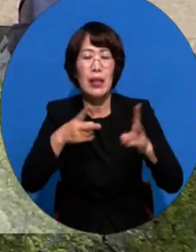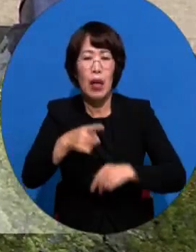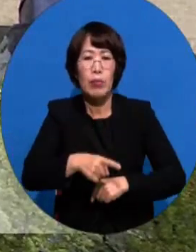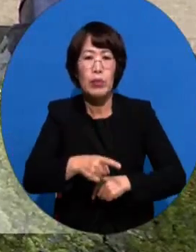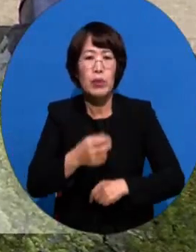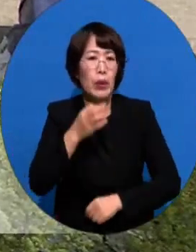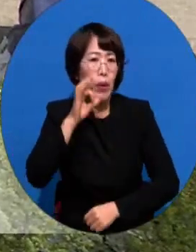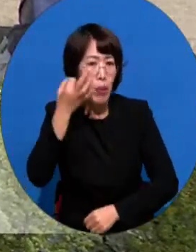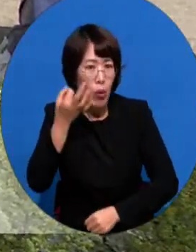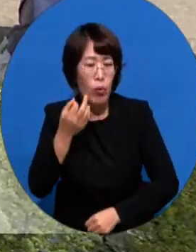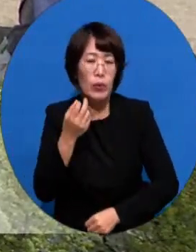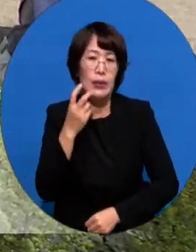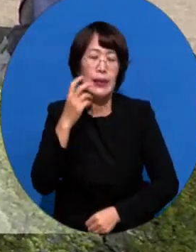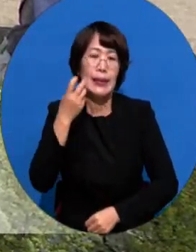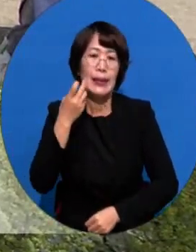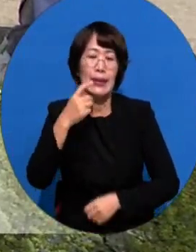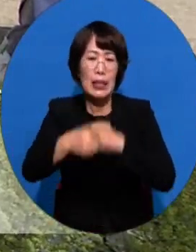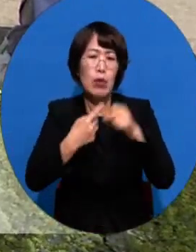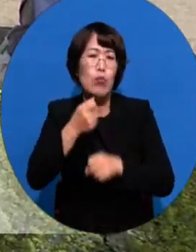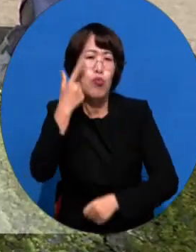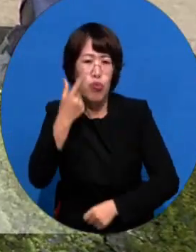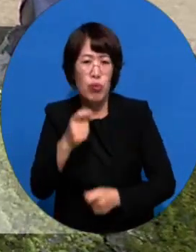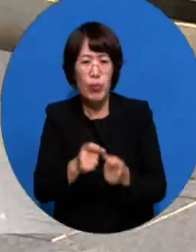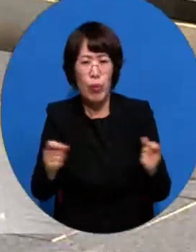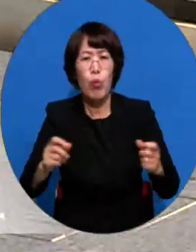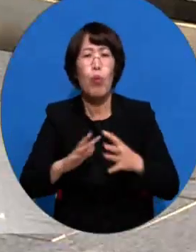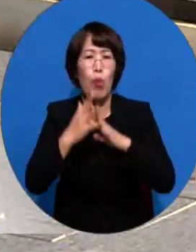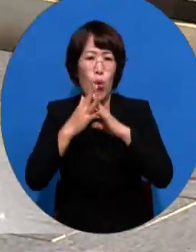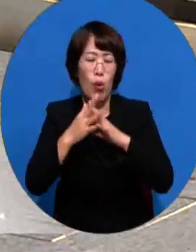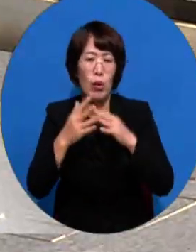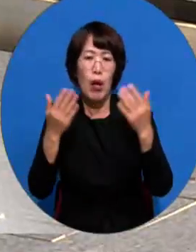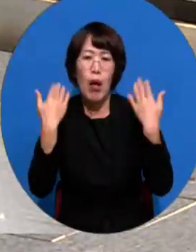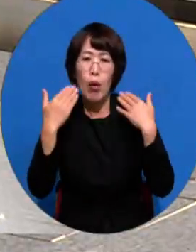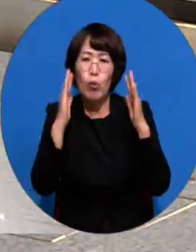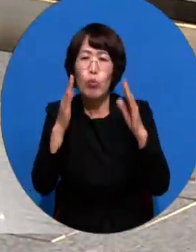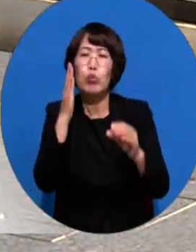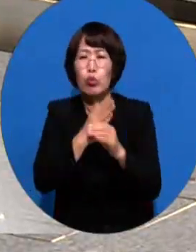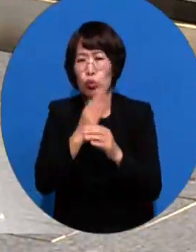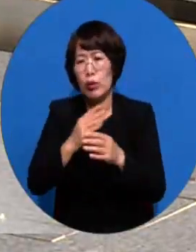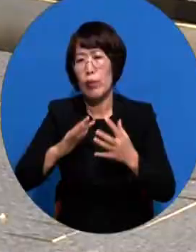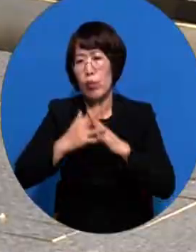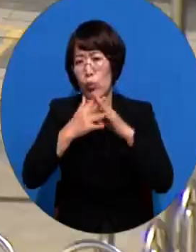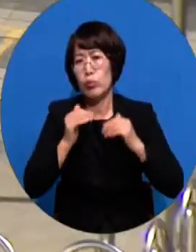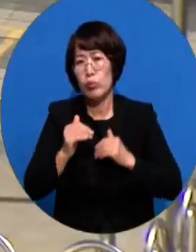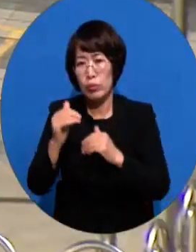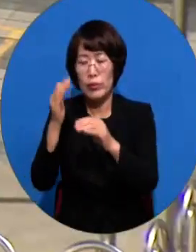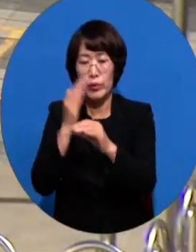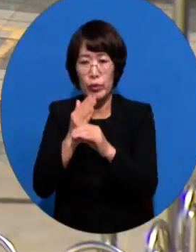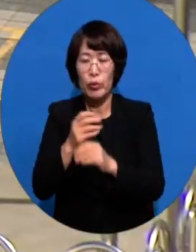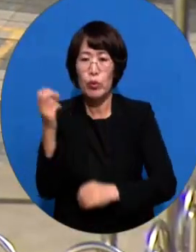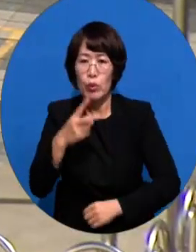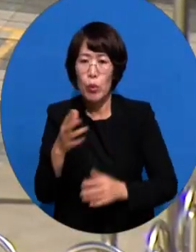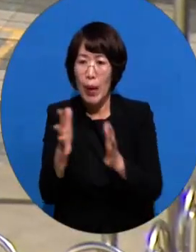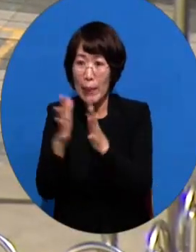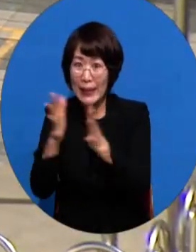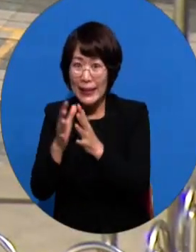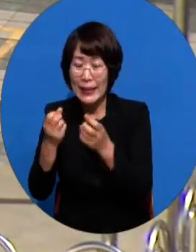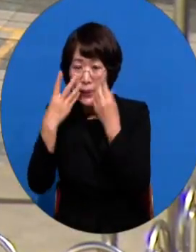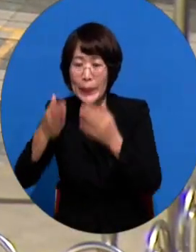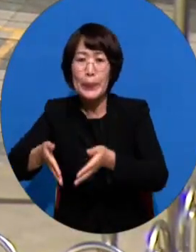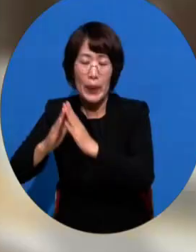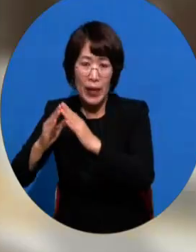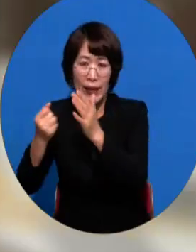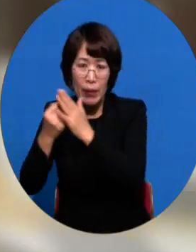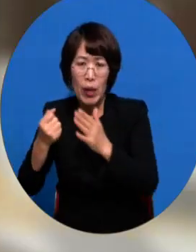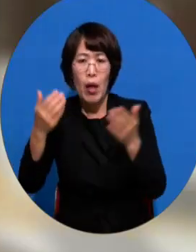평균 10개월에서 18개월까지 소요돼 불가피하게 학기 중 공사를 진행할 수밖에 없는 겁니다. 또 아파트 신축에 따라